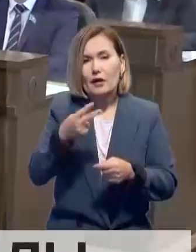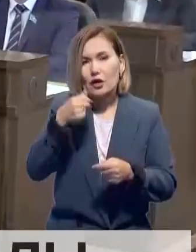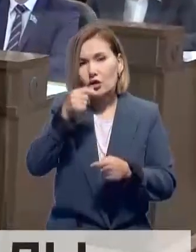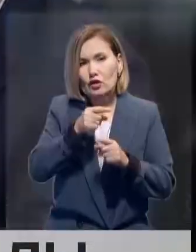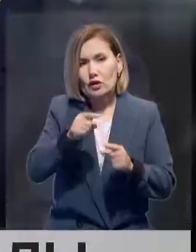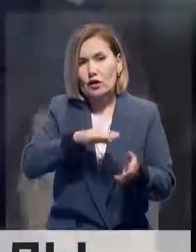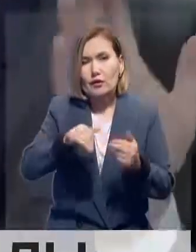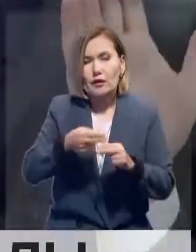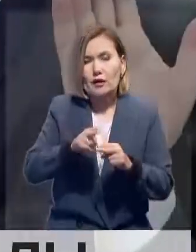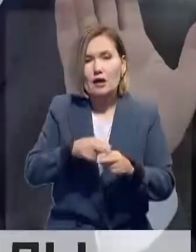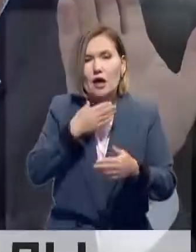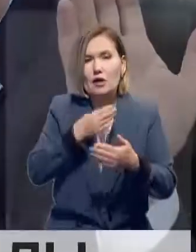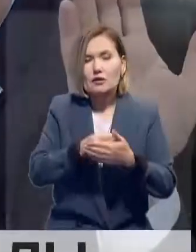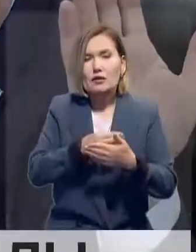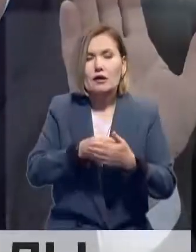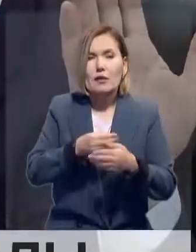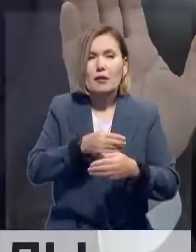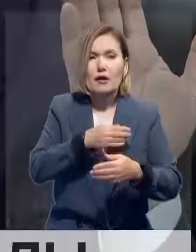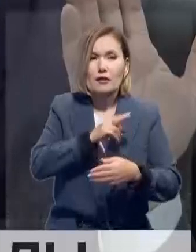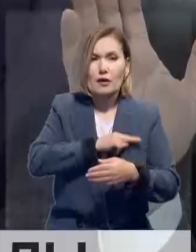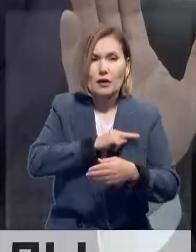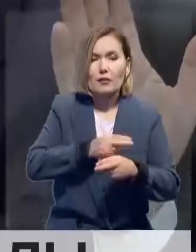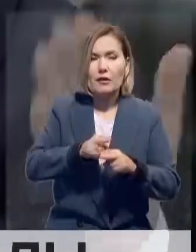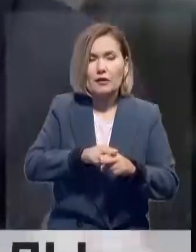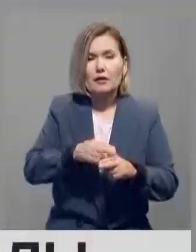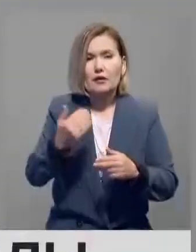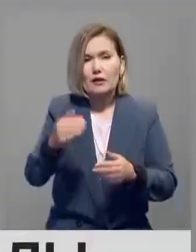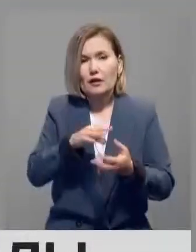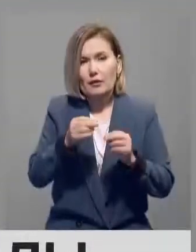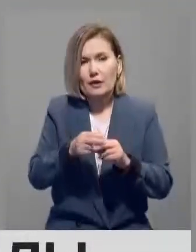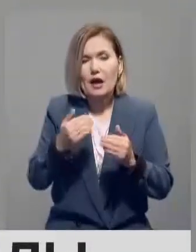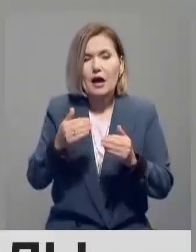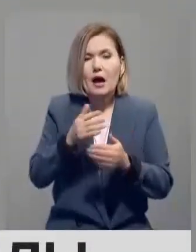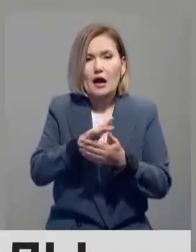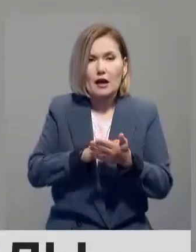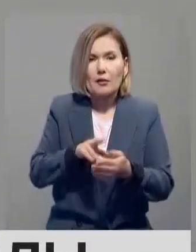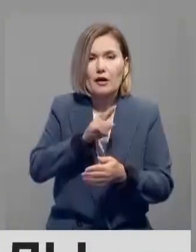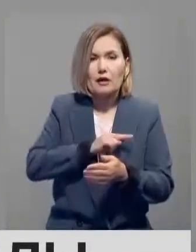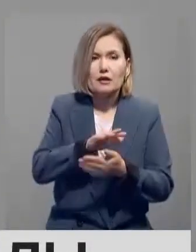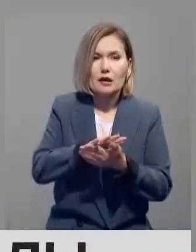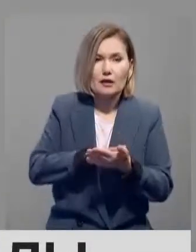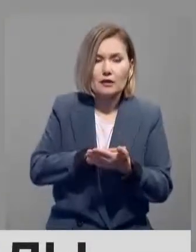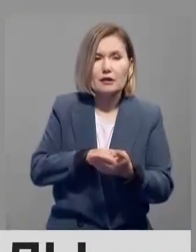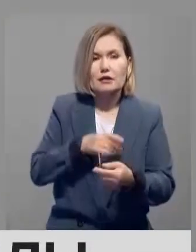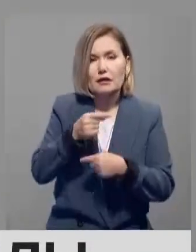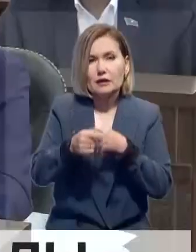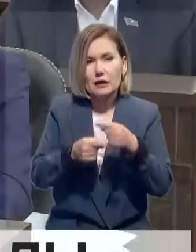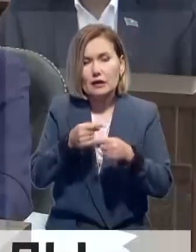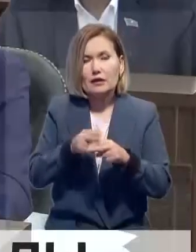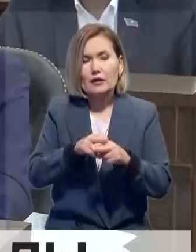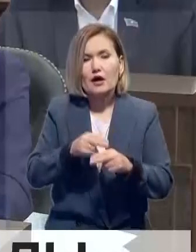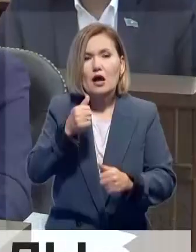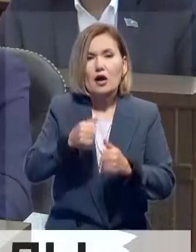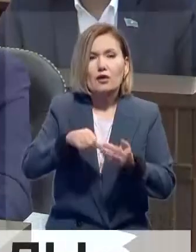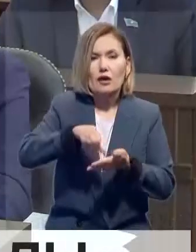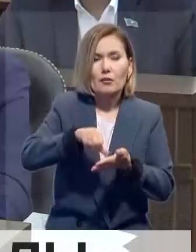болған. Өз іскерлігі мен қабілет қарымын танытуға жеткілікті мерзім. Енді әрі қарай қызметтерін жалғастырғысы келсе, алдағы саяси